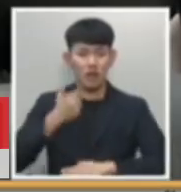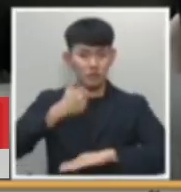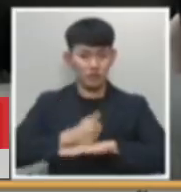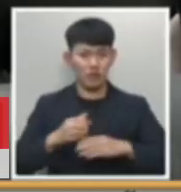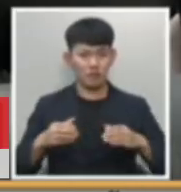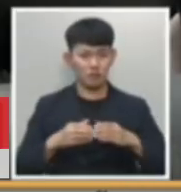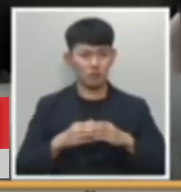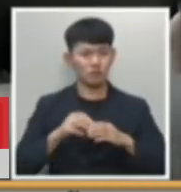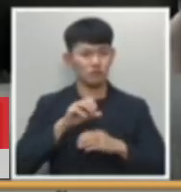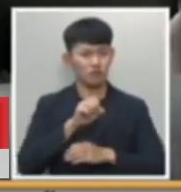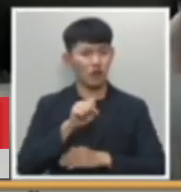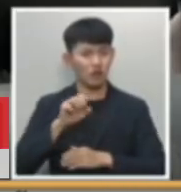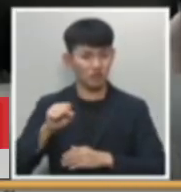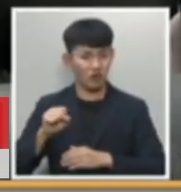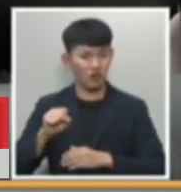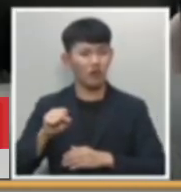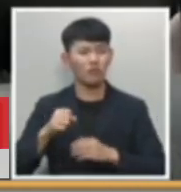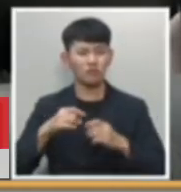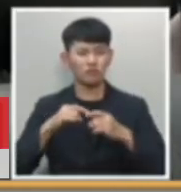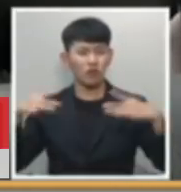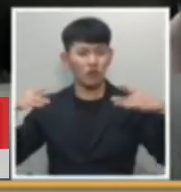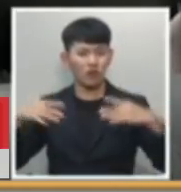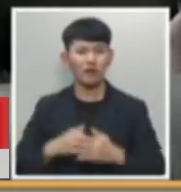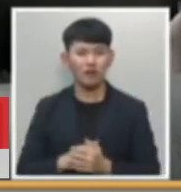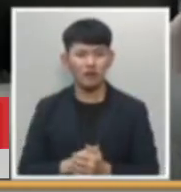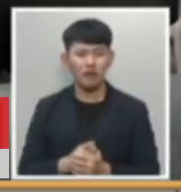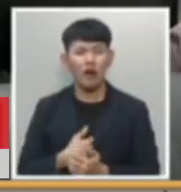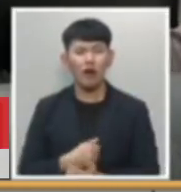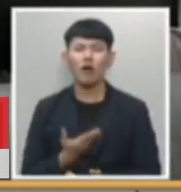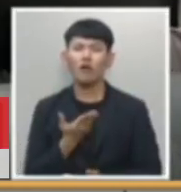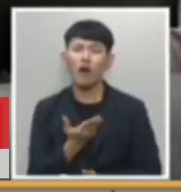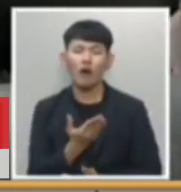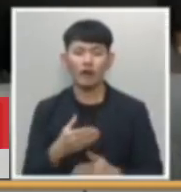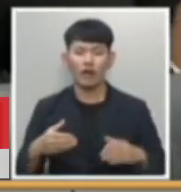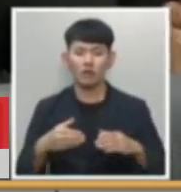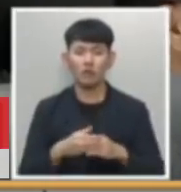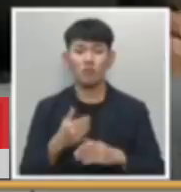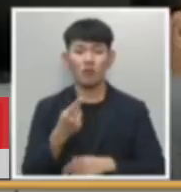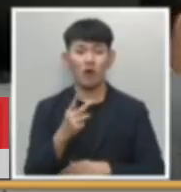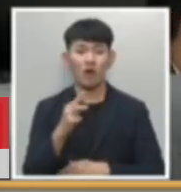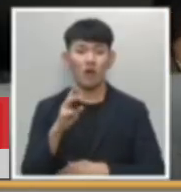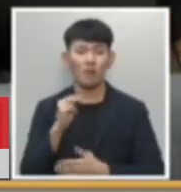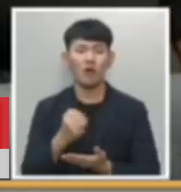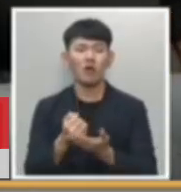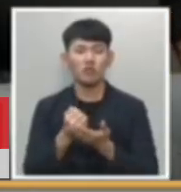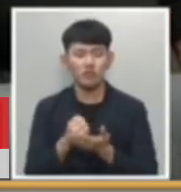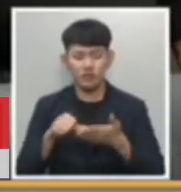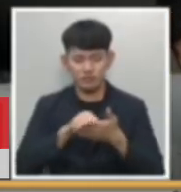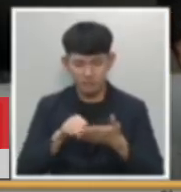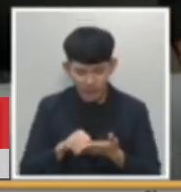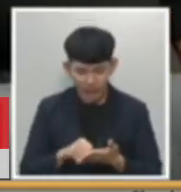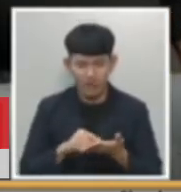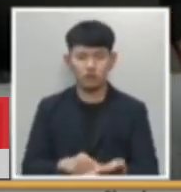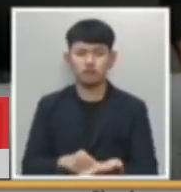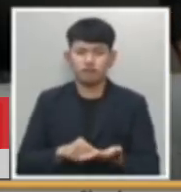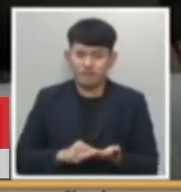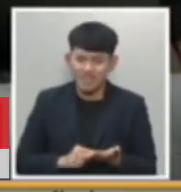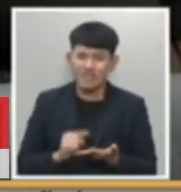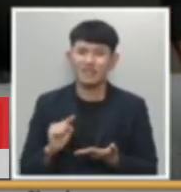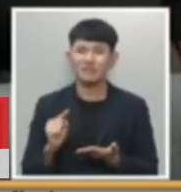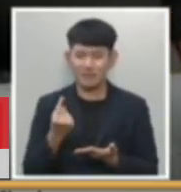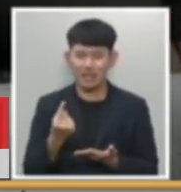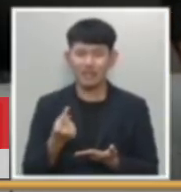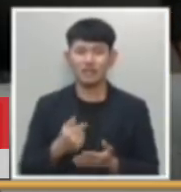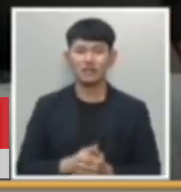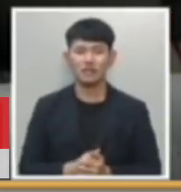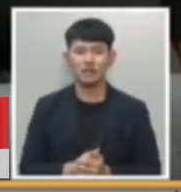ะครับที่จะให้คณะรัฐมนตรีนำไปปรับปรุงและเสนอเข้ามาใหม่ข้อเส